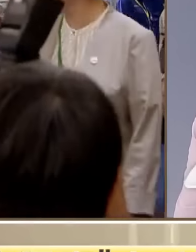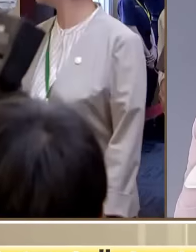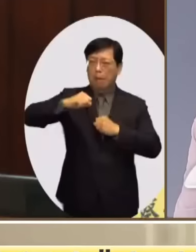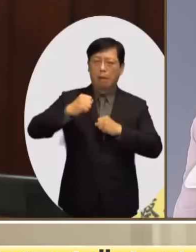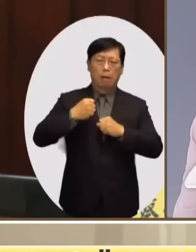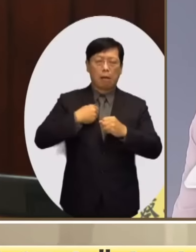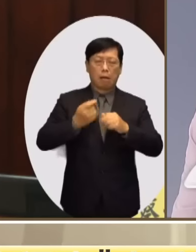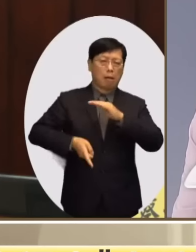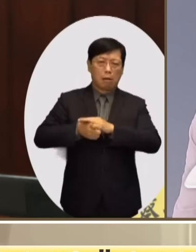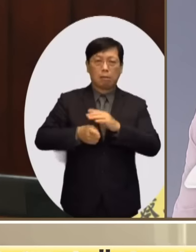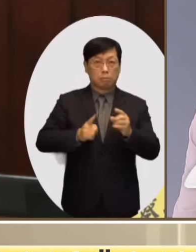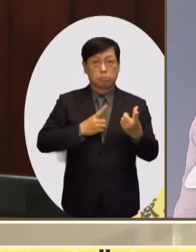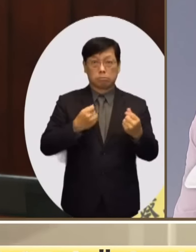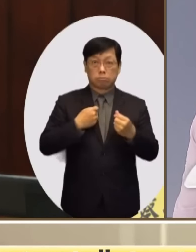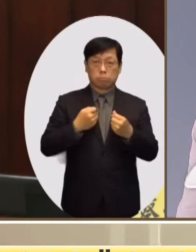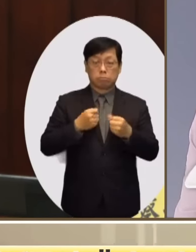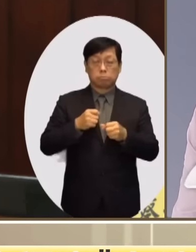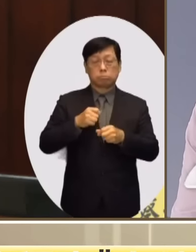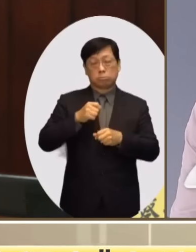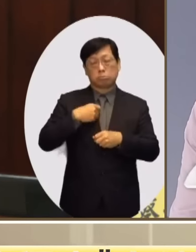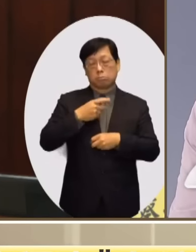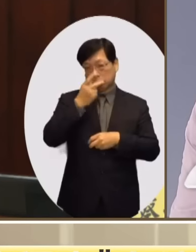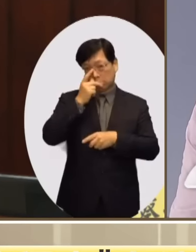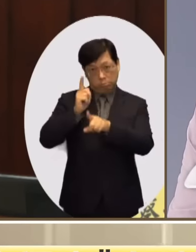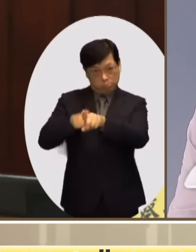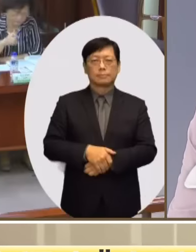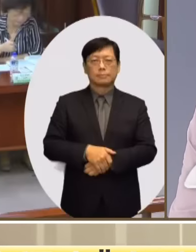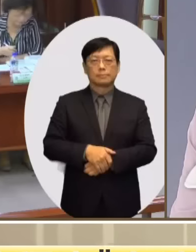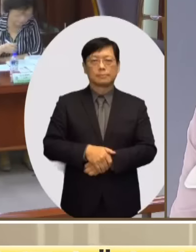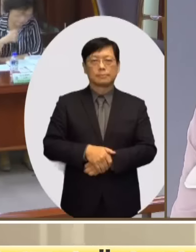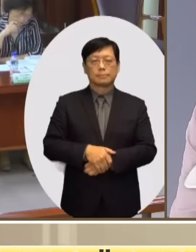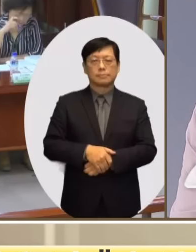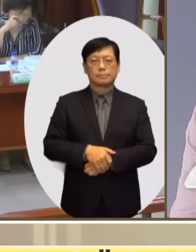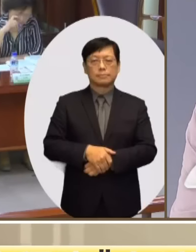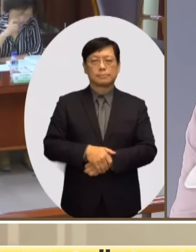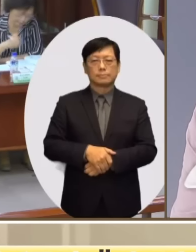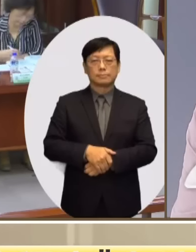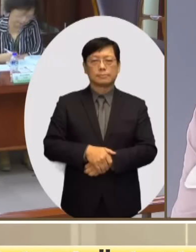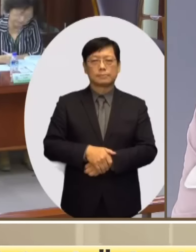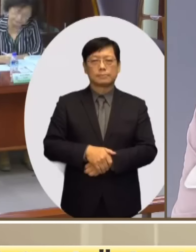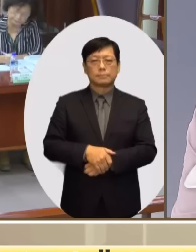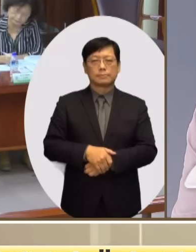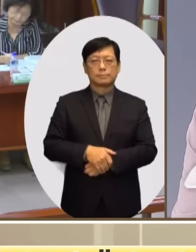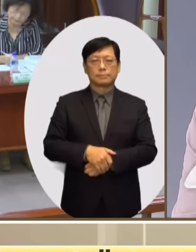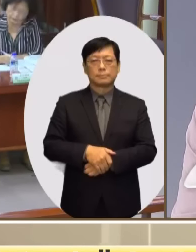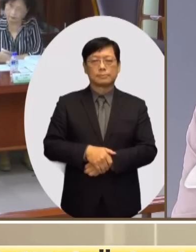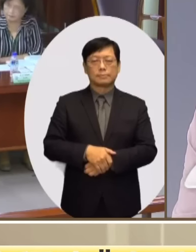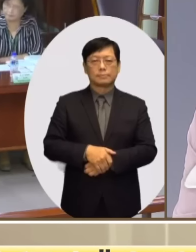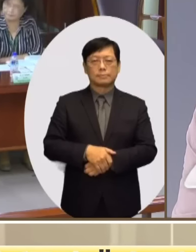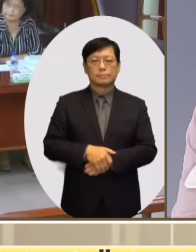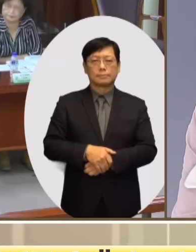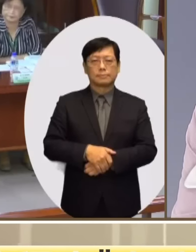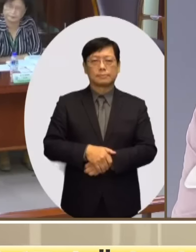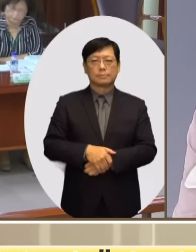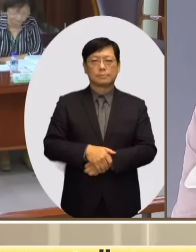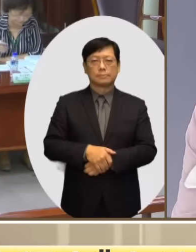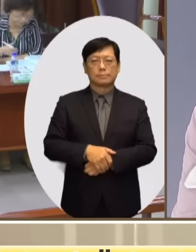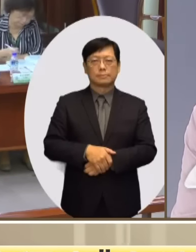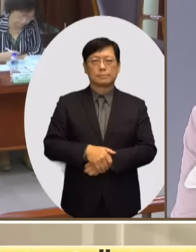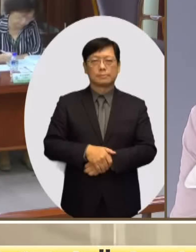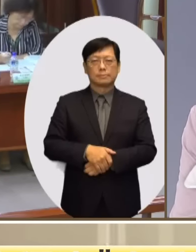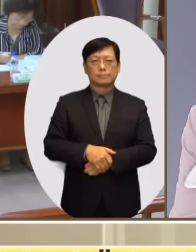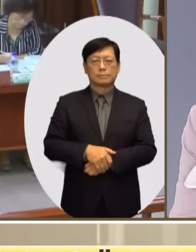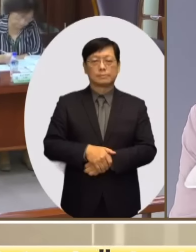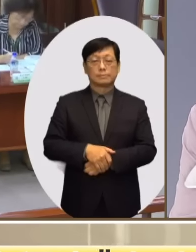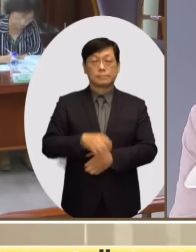会被打的啦。但是也没办法，这个解方哈，只有等到。因为3年半